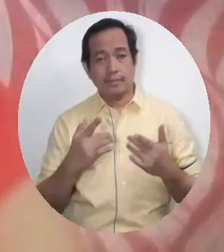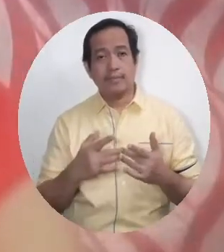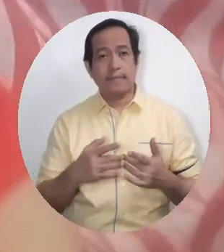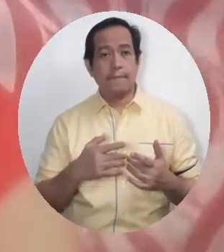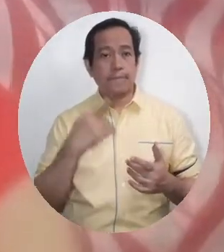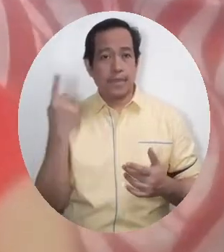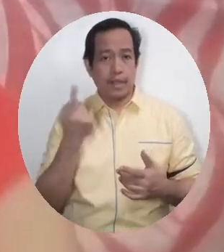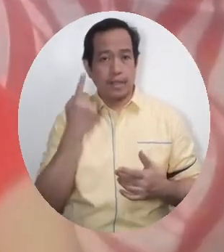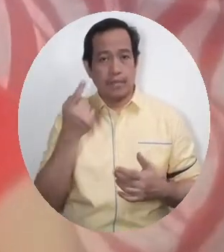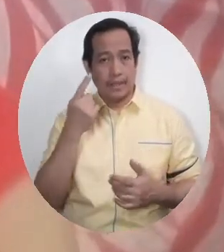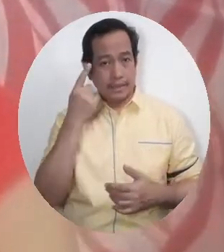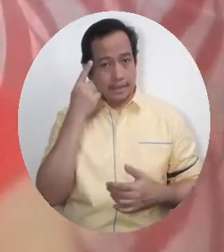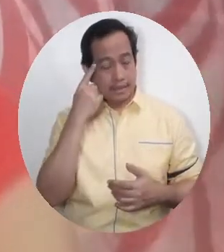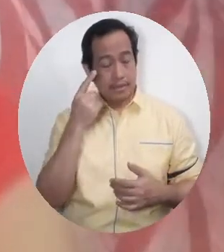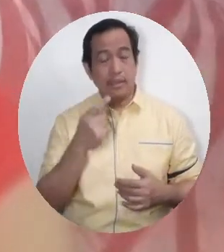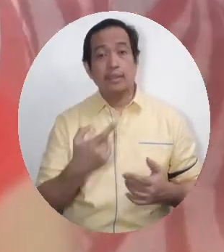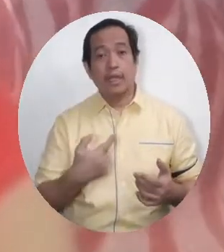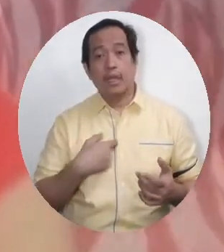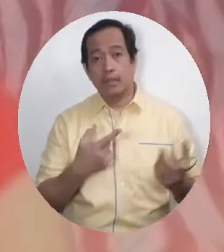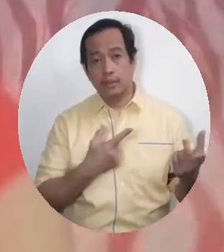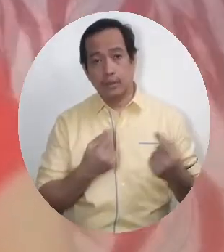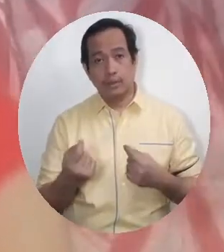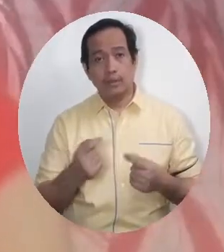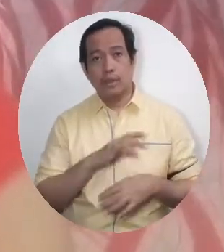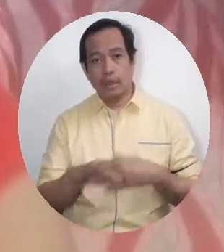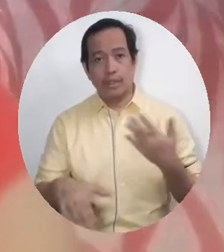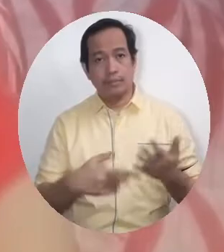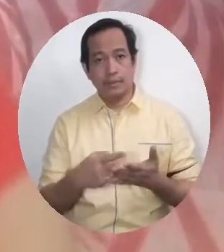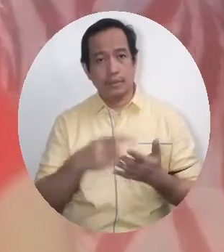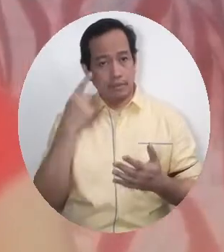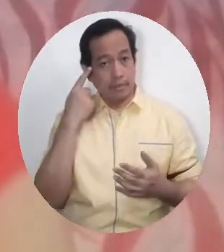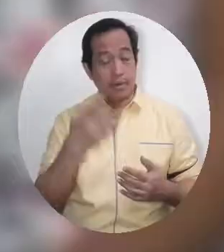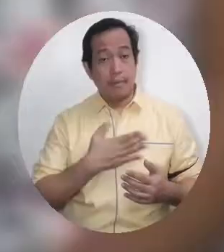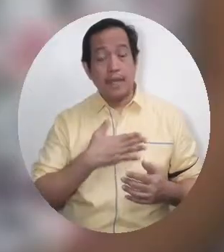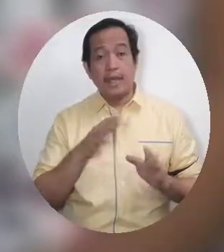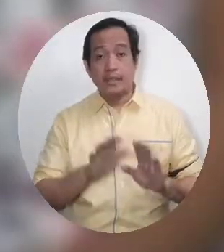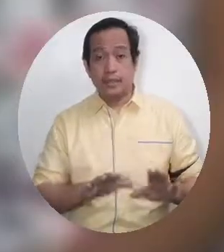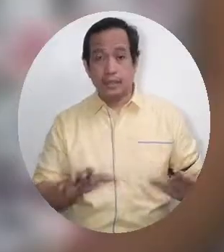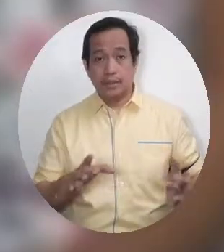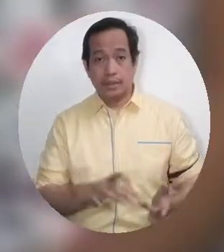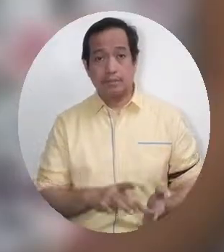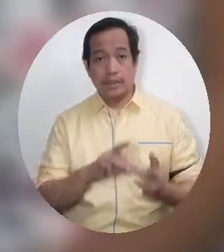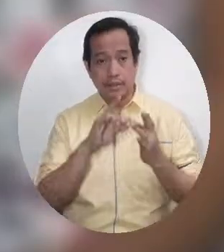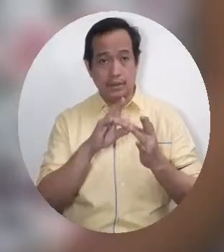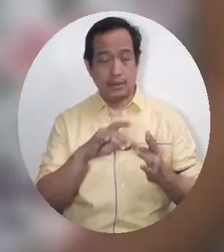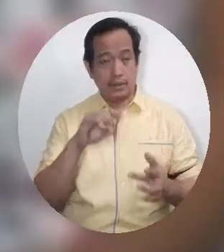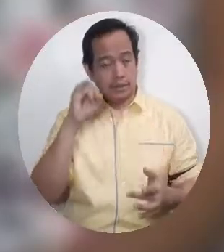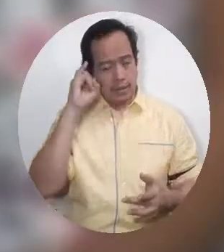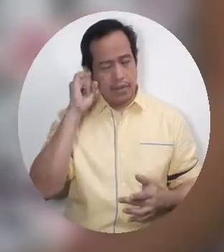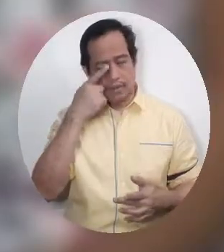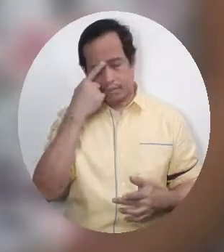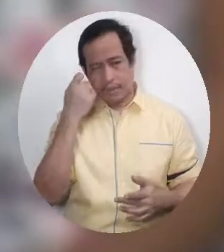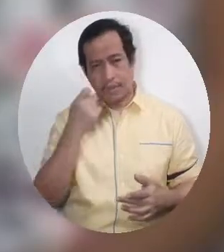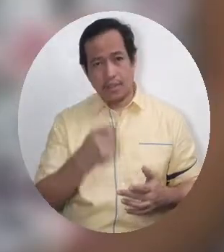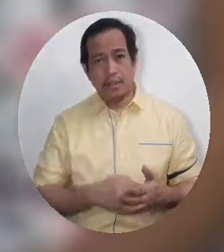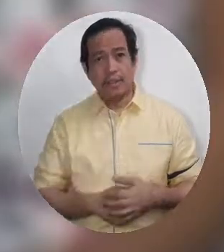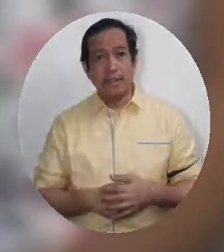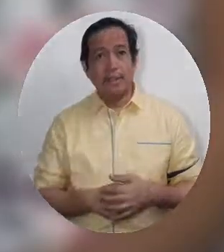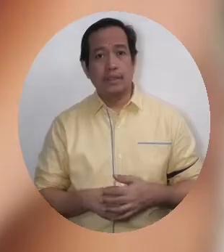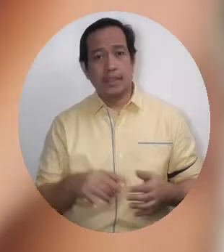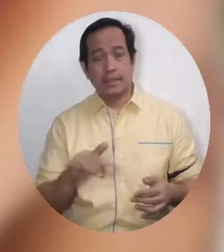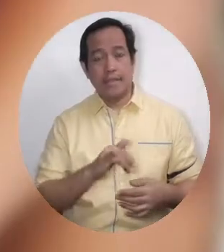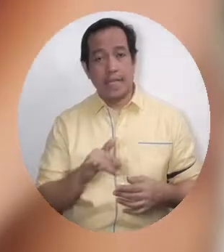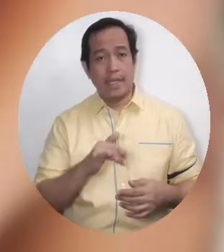anak. Lagi lang pong iniisip na ang ginagawa ko ay para sa aking mga anak, lalo na po kay Ian. Kasi